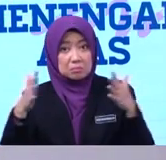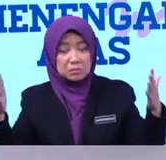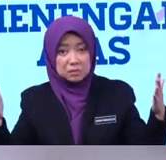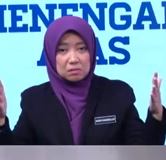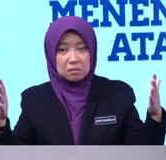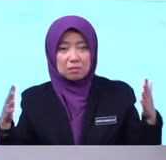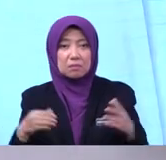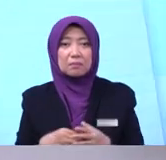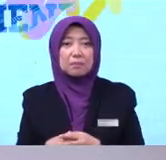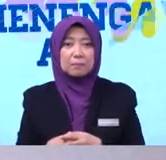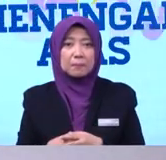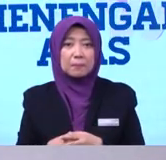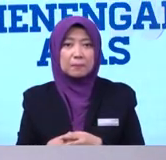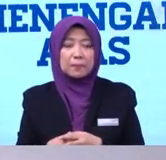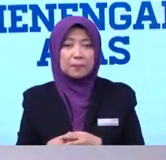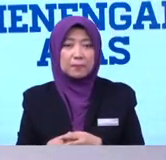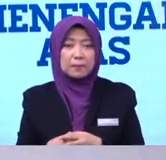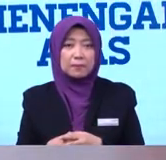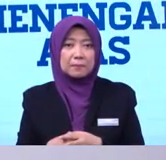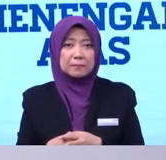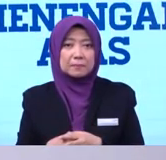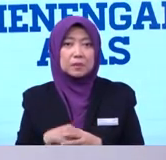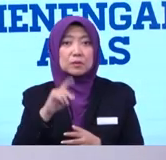dan kalau kita